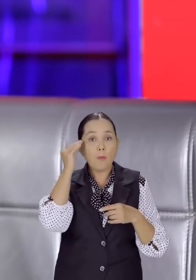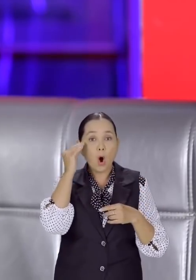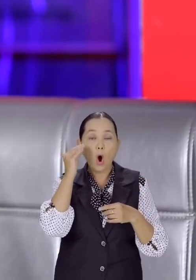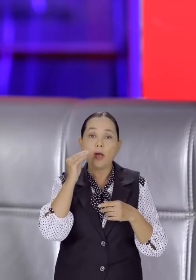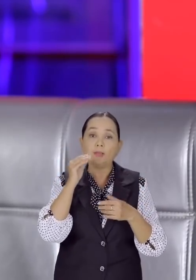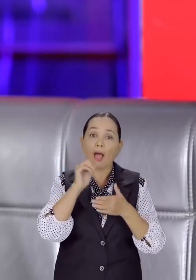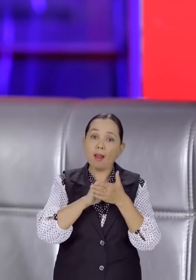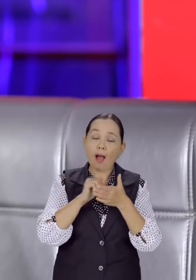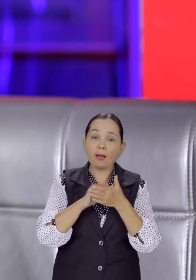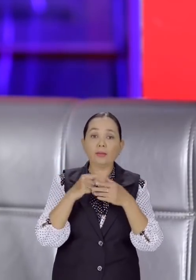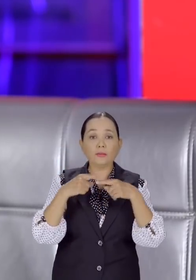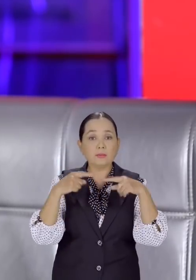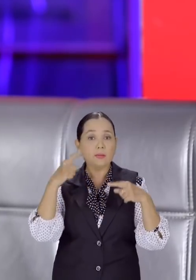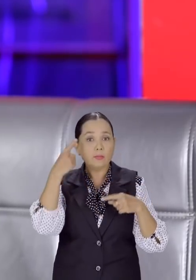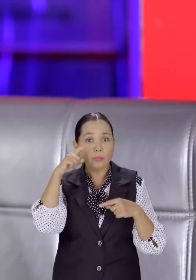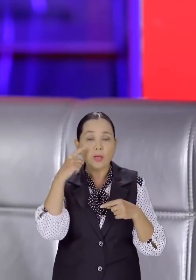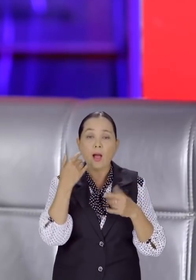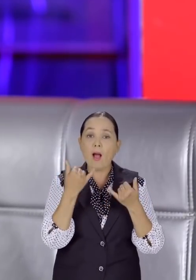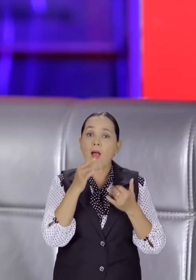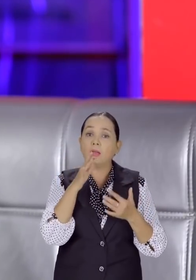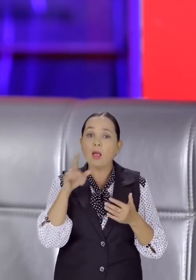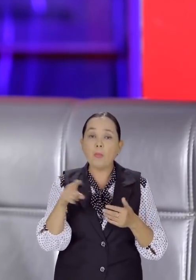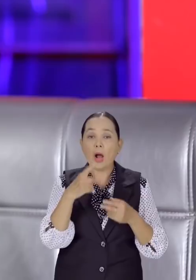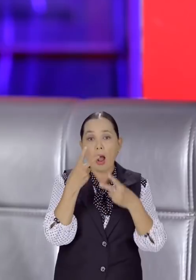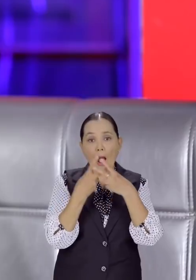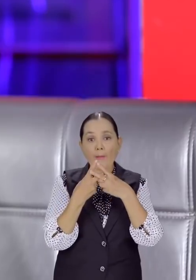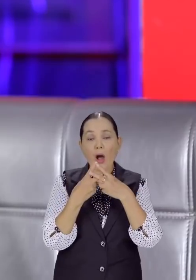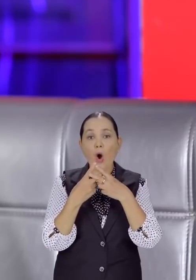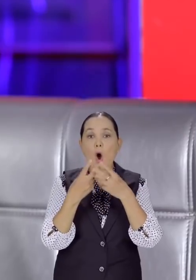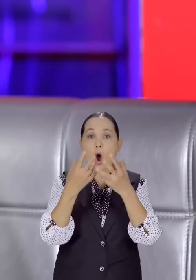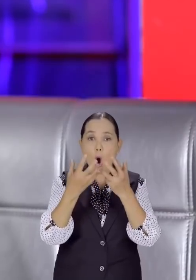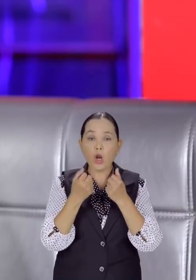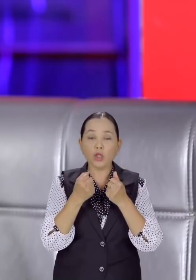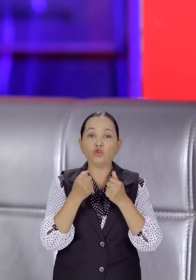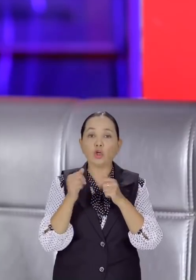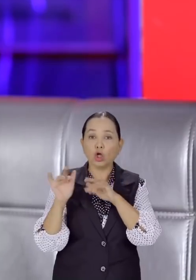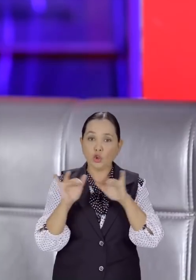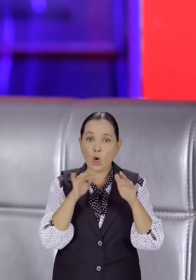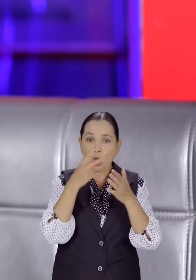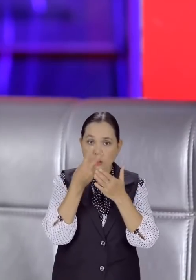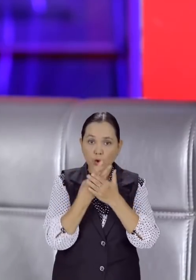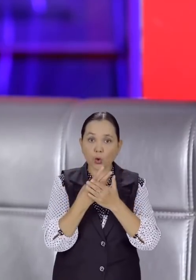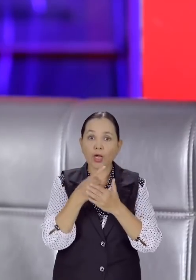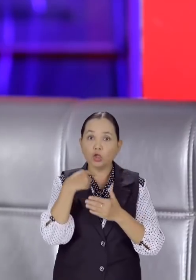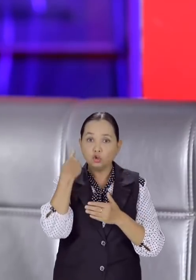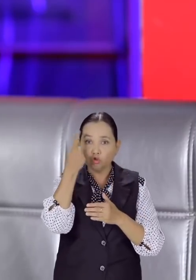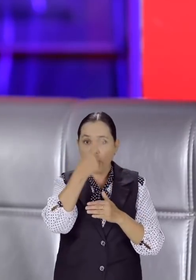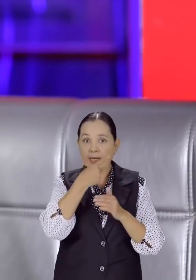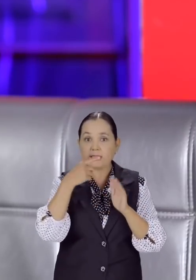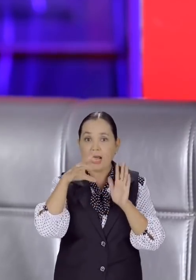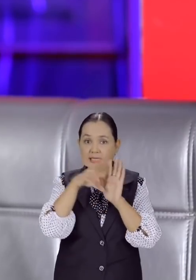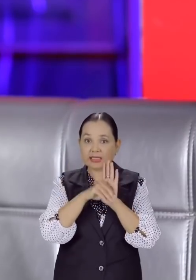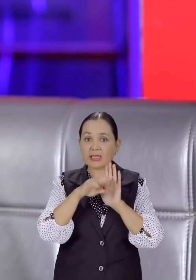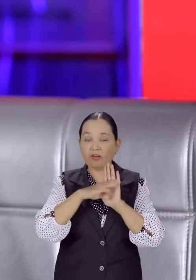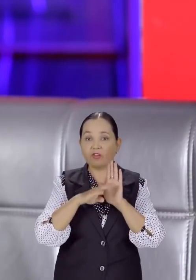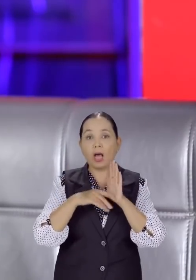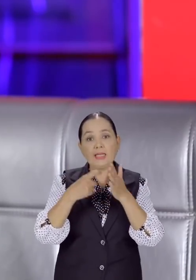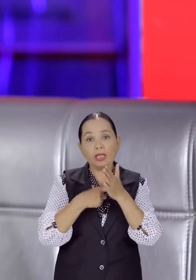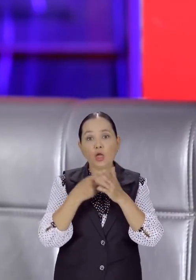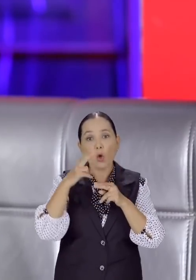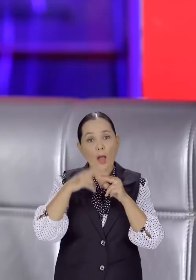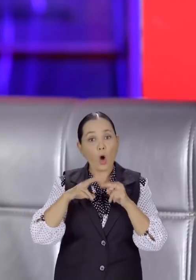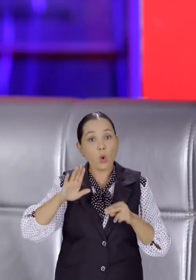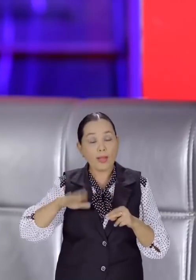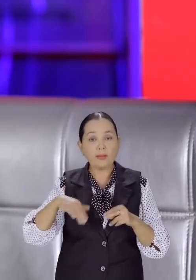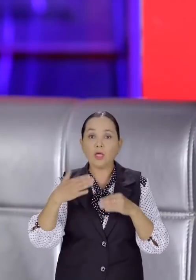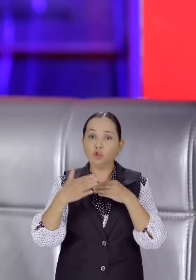qilgan va shuning uchun ham u ayni paytda qamoqqa olish ehtiyot chorasi qo'llanilgan shaxslar safida. Tergov yakunlangandan